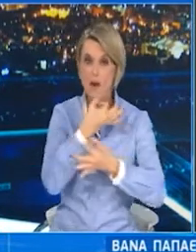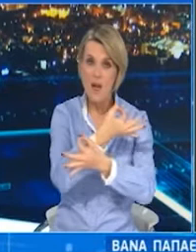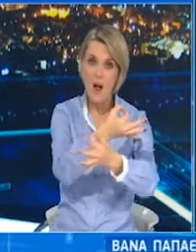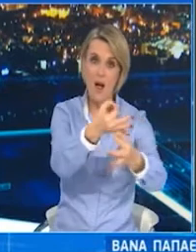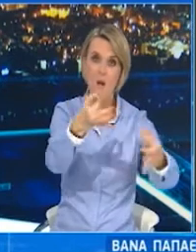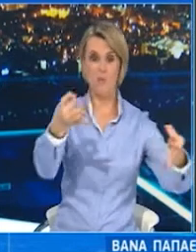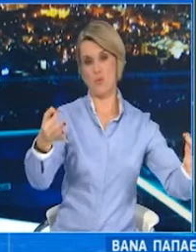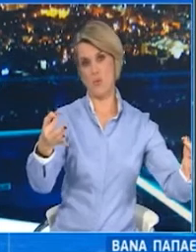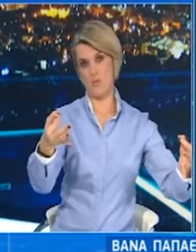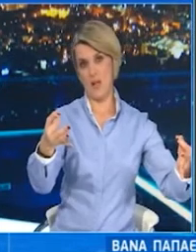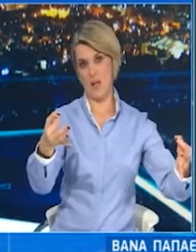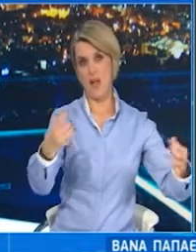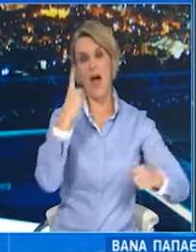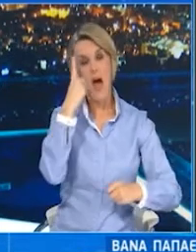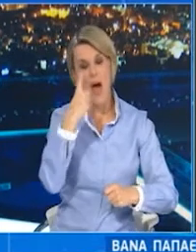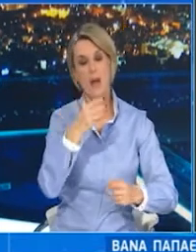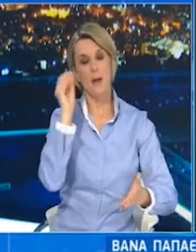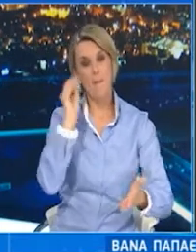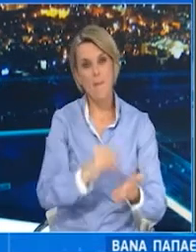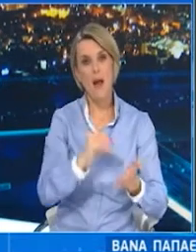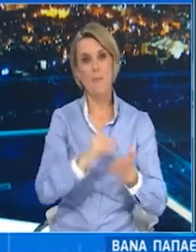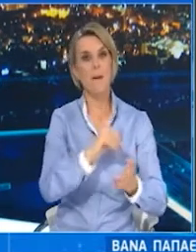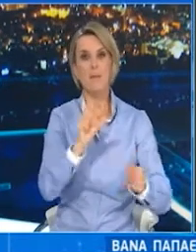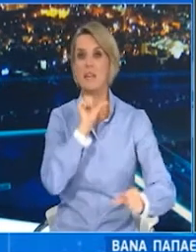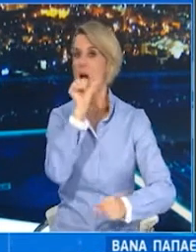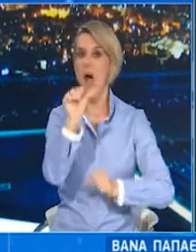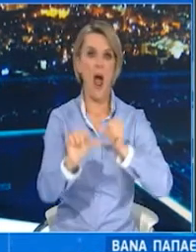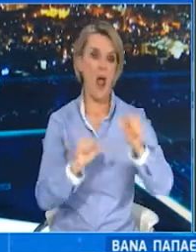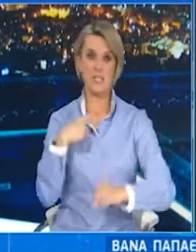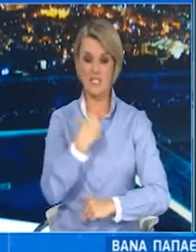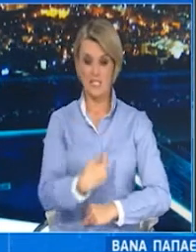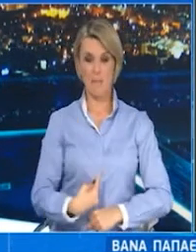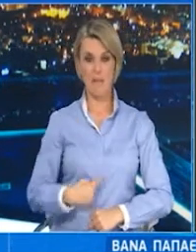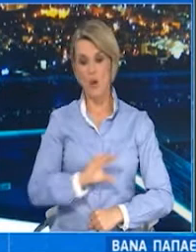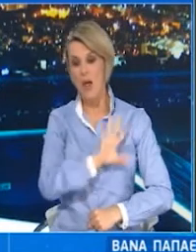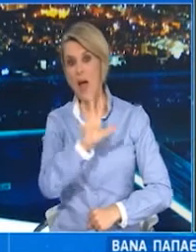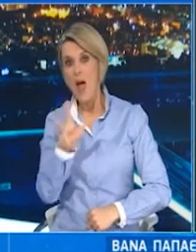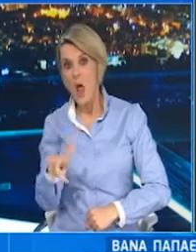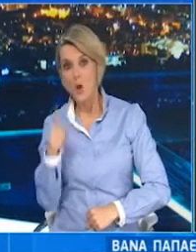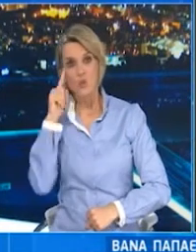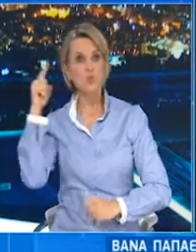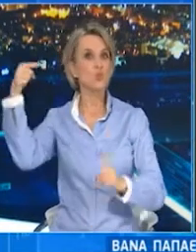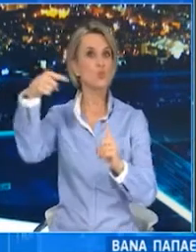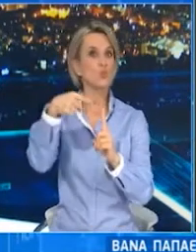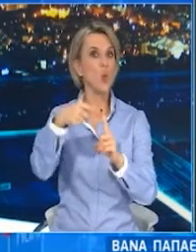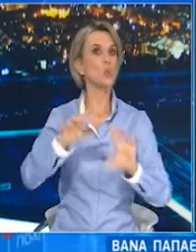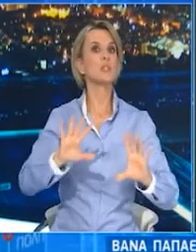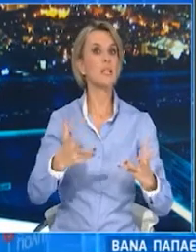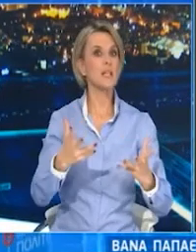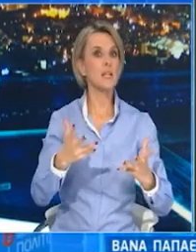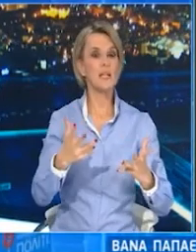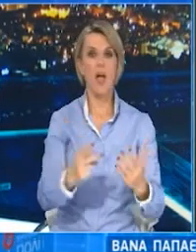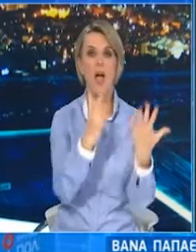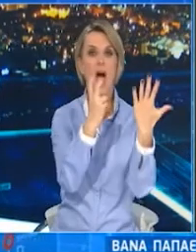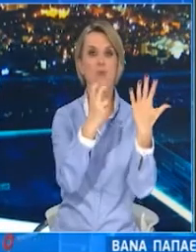κόσμο είναι το ίδιο και μονότονο. Δεν αλλάζουμε τη συμπεριφορά μας μέχρι να εμβολιαστεί το 70% του πληθυσμού. Τηρούμε